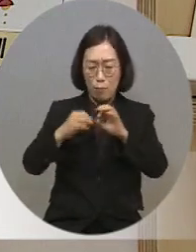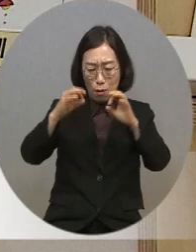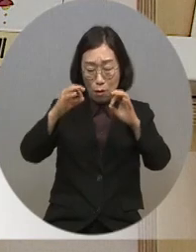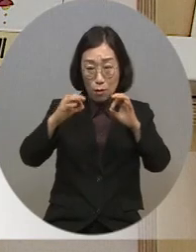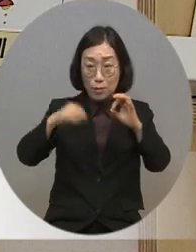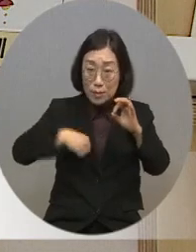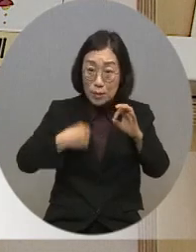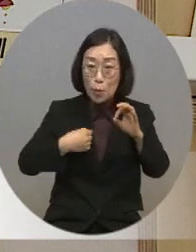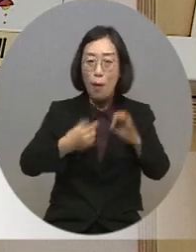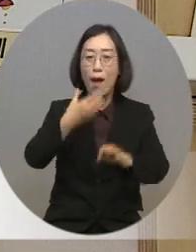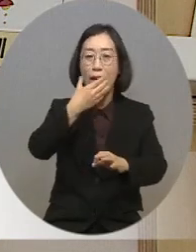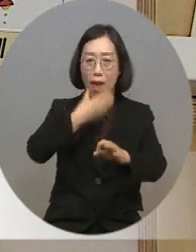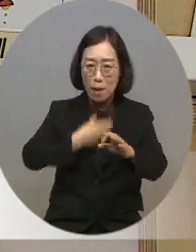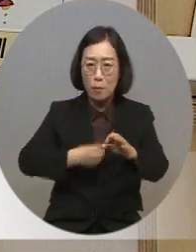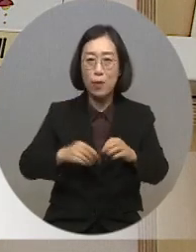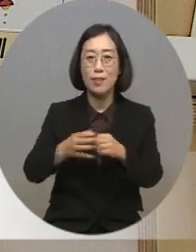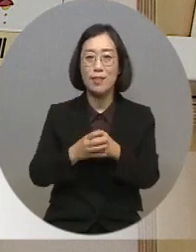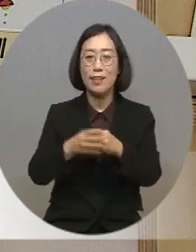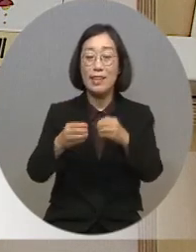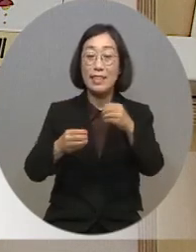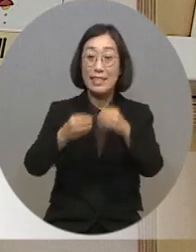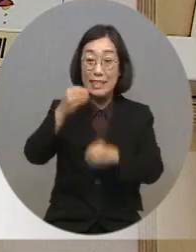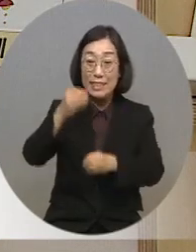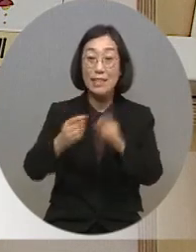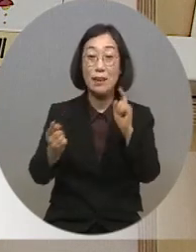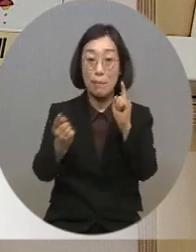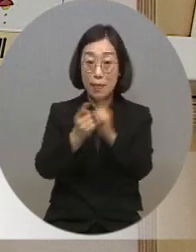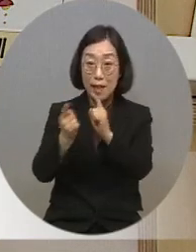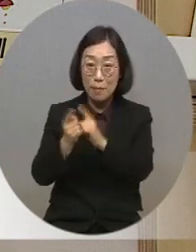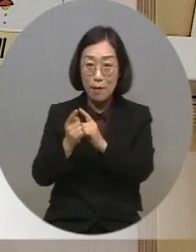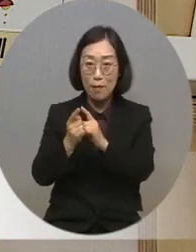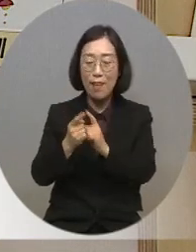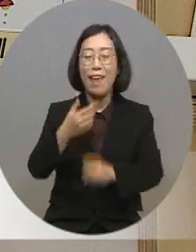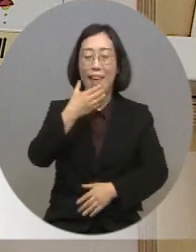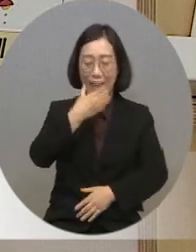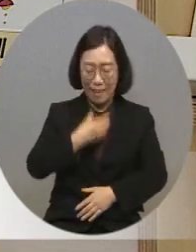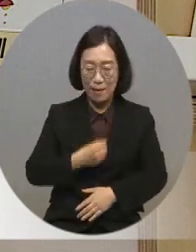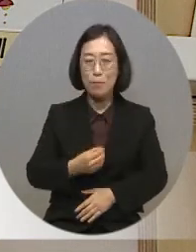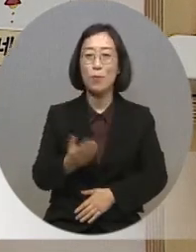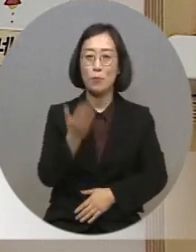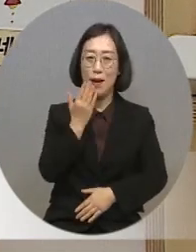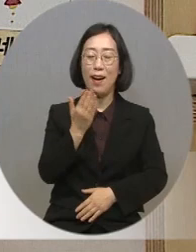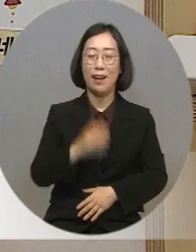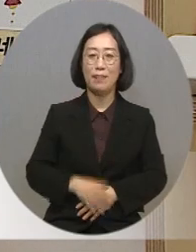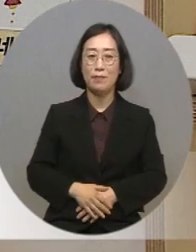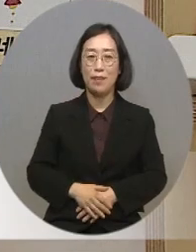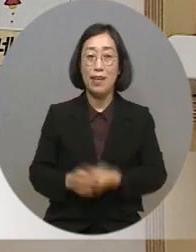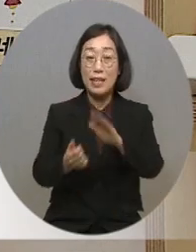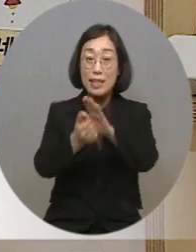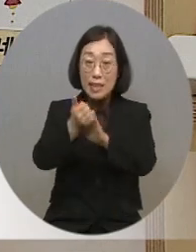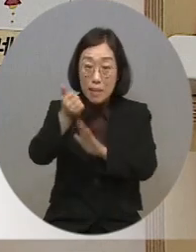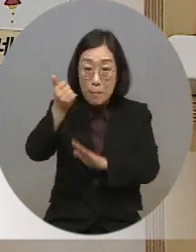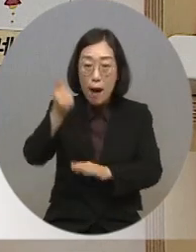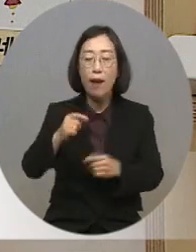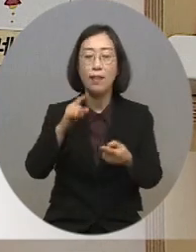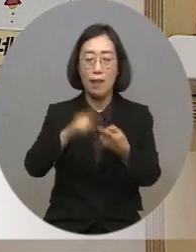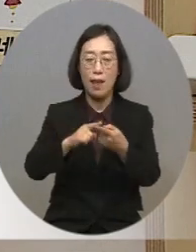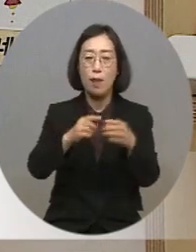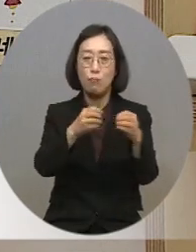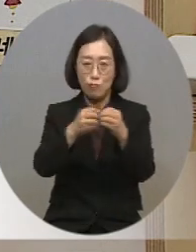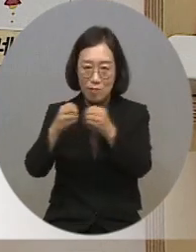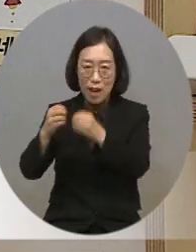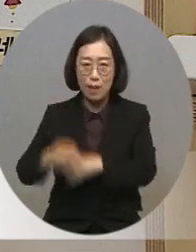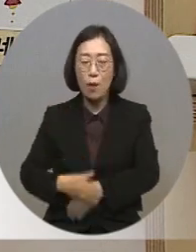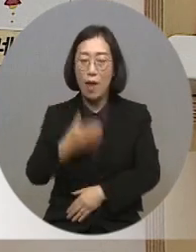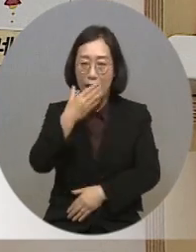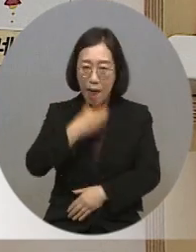행복해지는 시를 만나면 행복해지는 것 같아요. 희망을 말하고 행복을 말하는